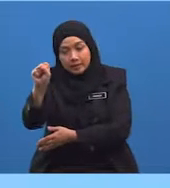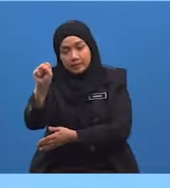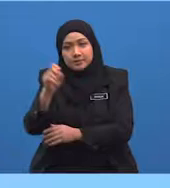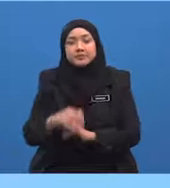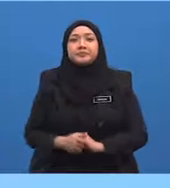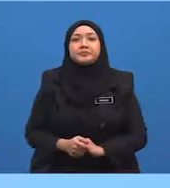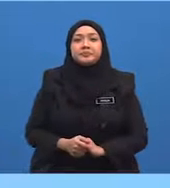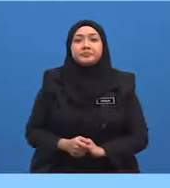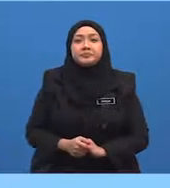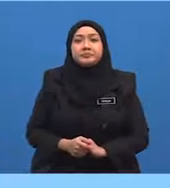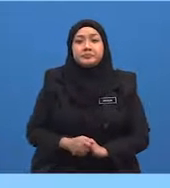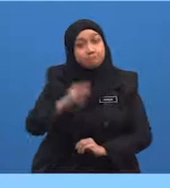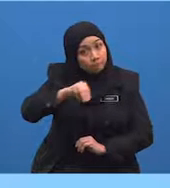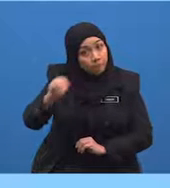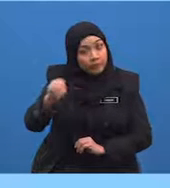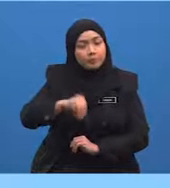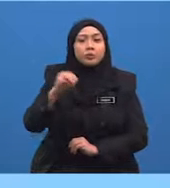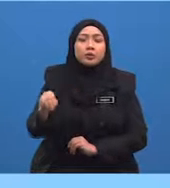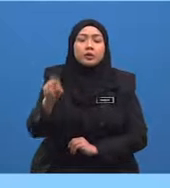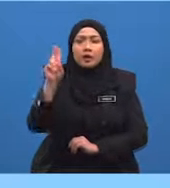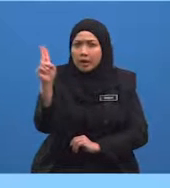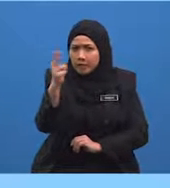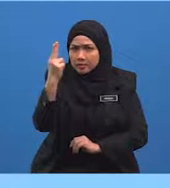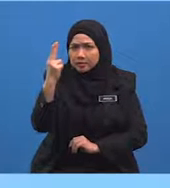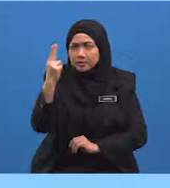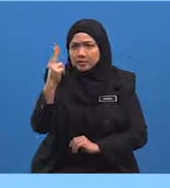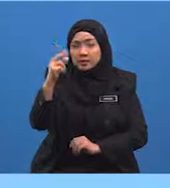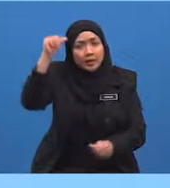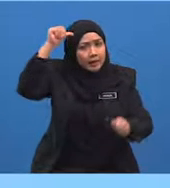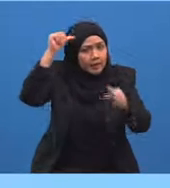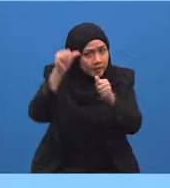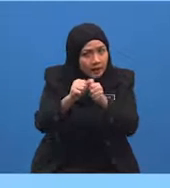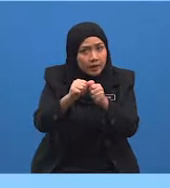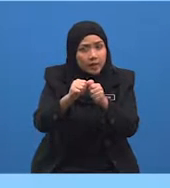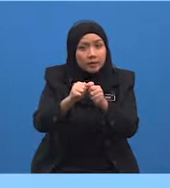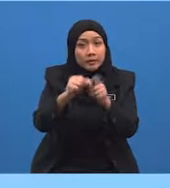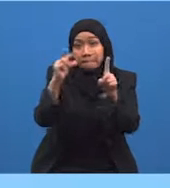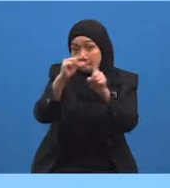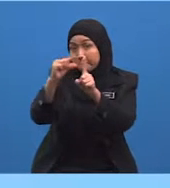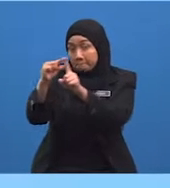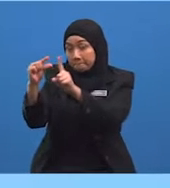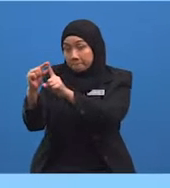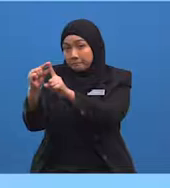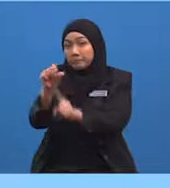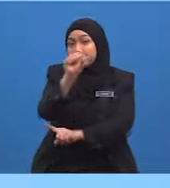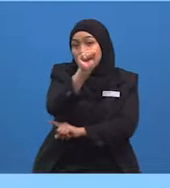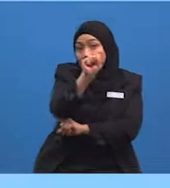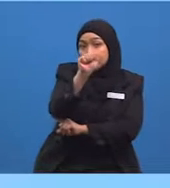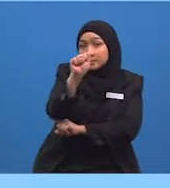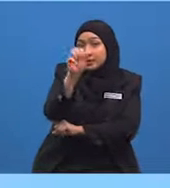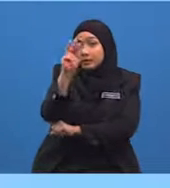mudah. Murid-murid hanya perlu mengingat perkataan